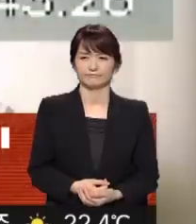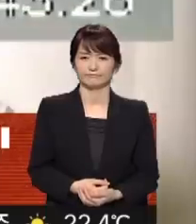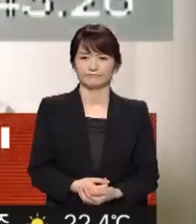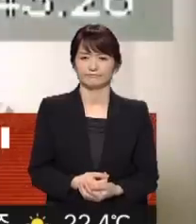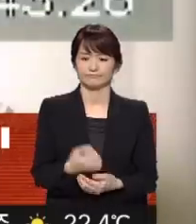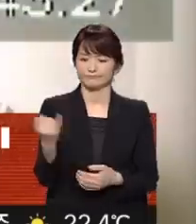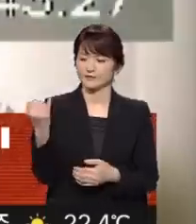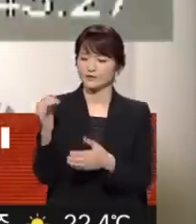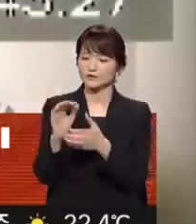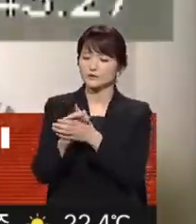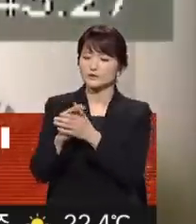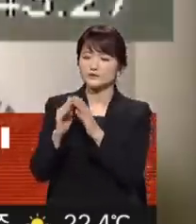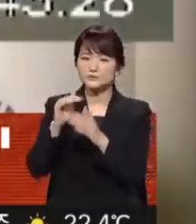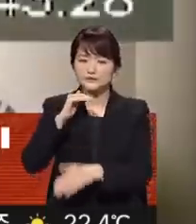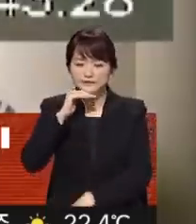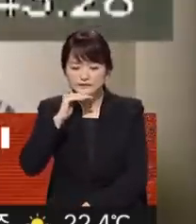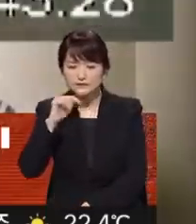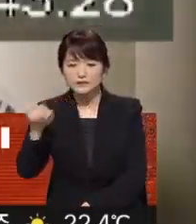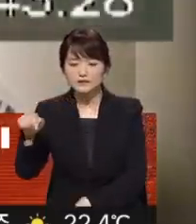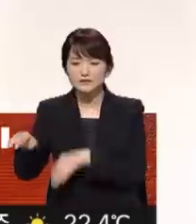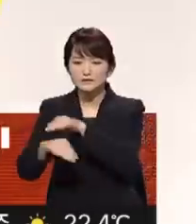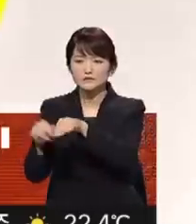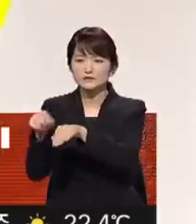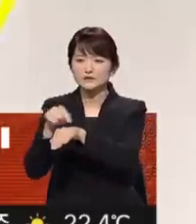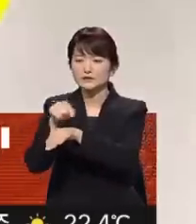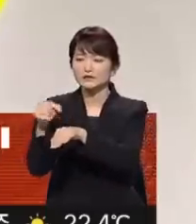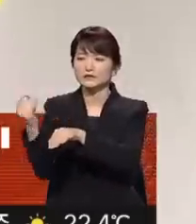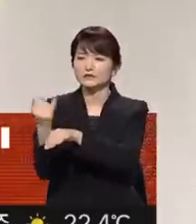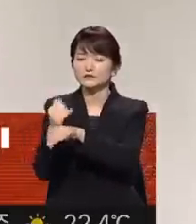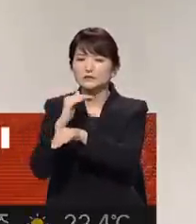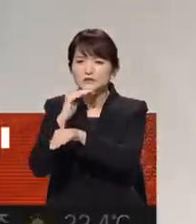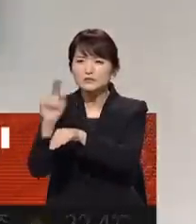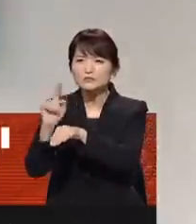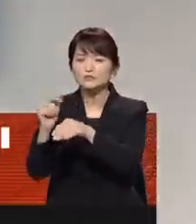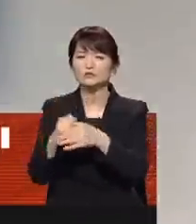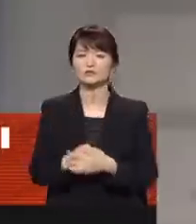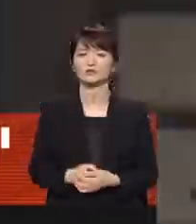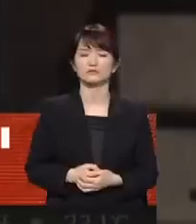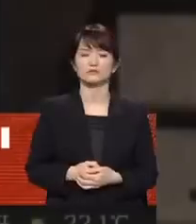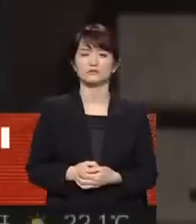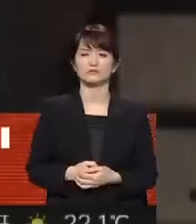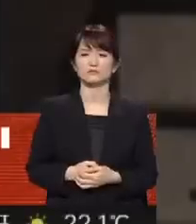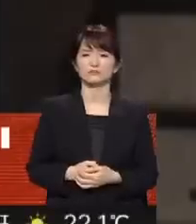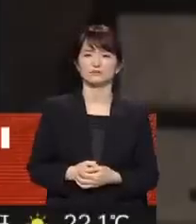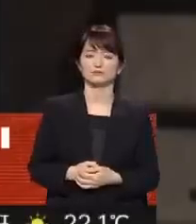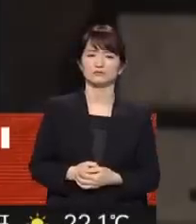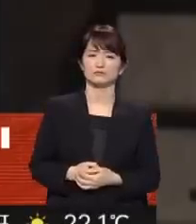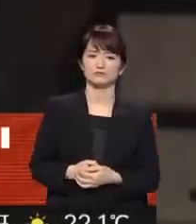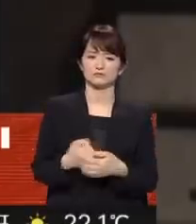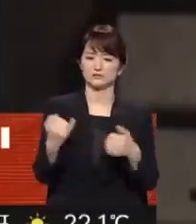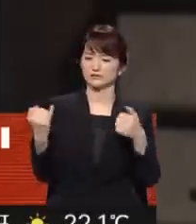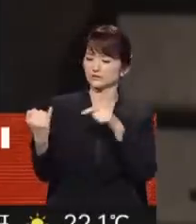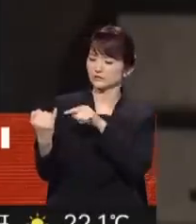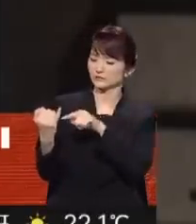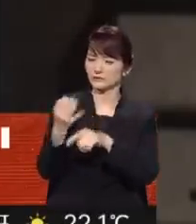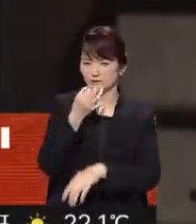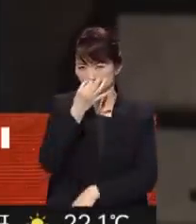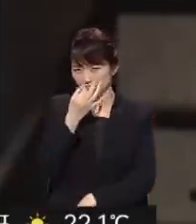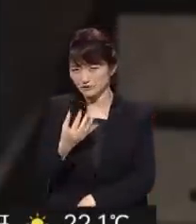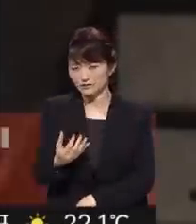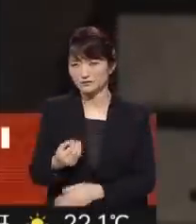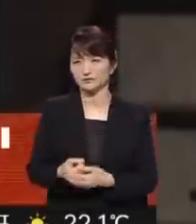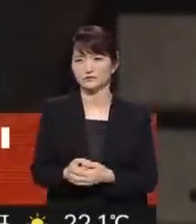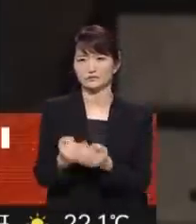이게 남녀관계라고 하는 것은 어떤 폭을 주지 않으면 그 상대가 그걸 견디지 못할 수밖에 없는 그런 상황이고요. 사실 저것은